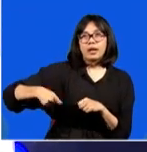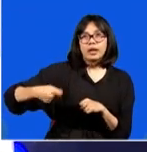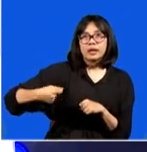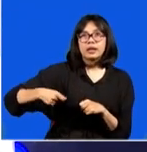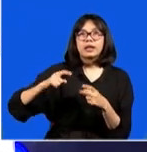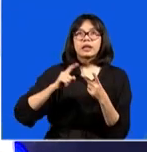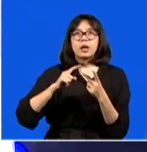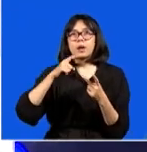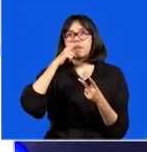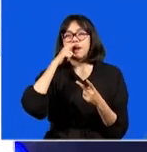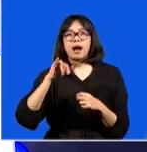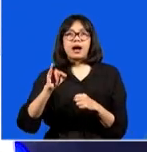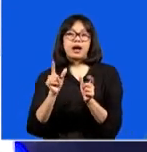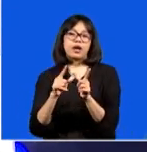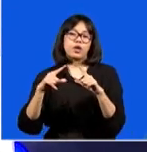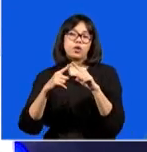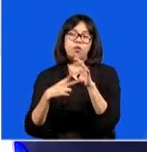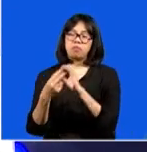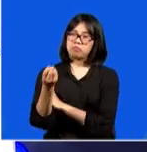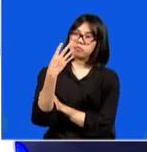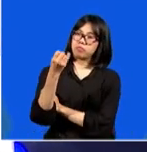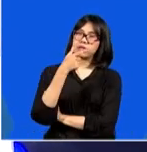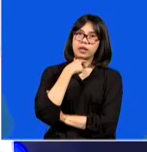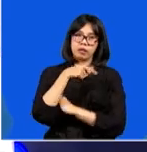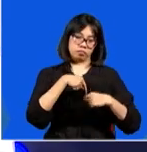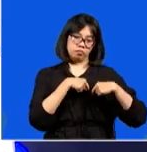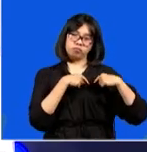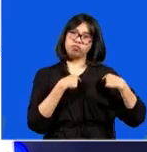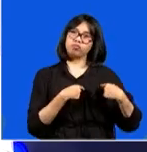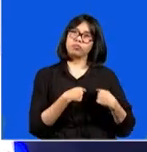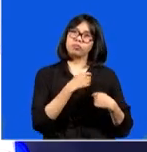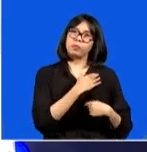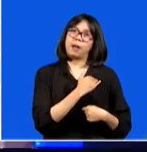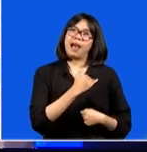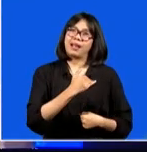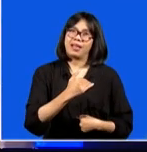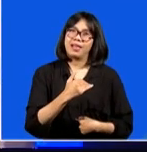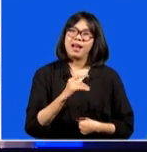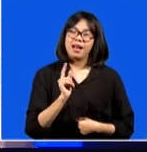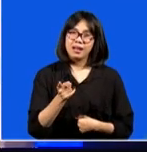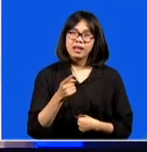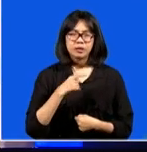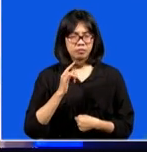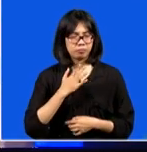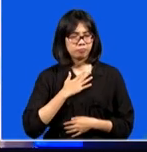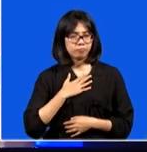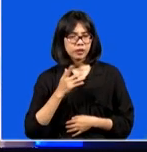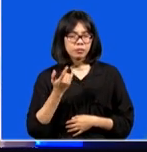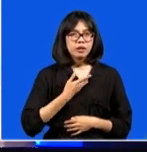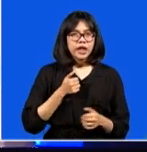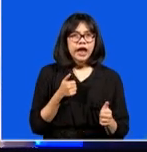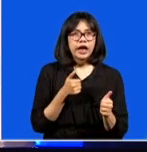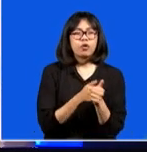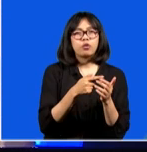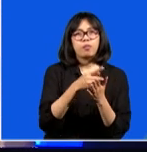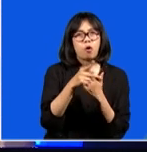Pak Iwan saat itu ada panggilan dari dalam hati ini Sepertinya saya harus juga program ini